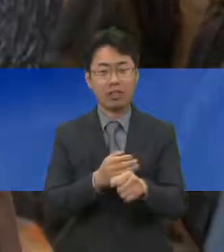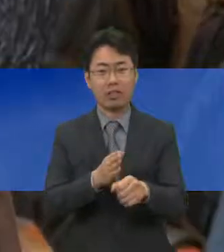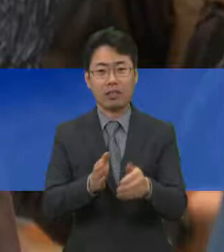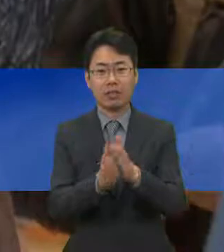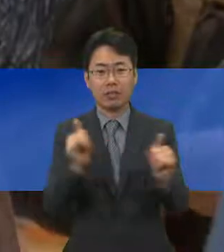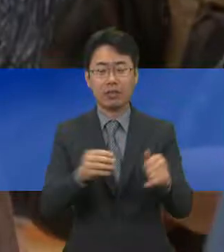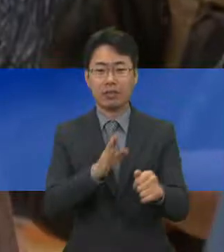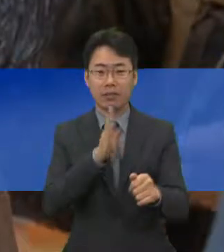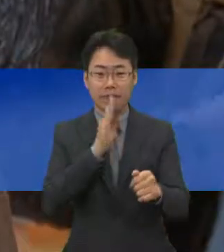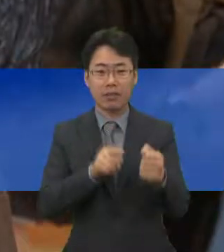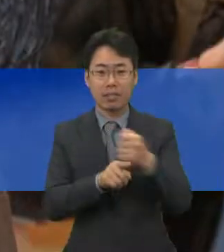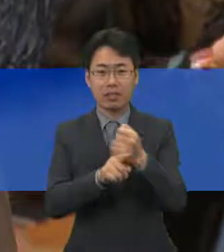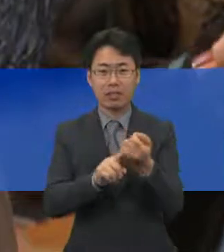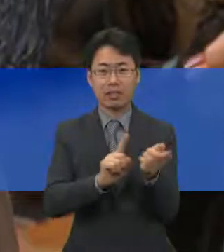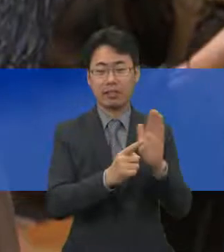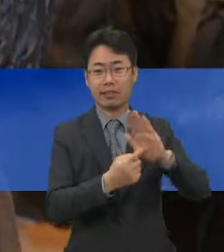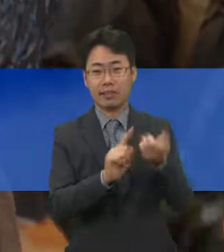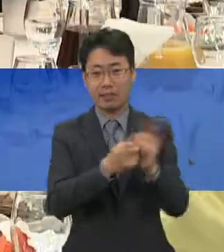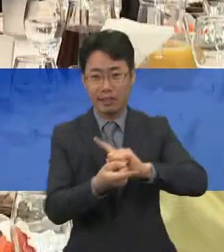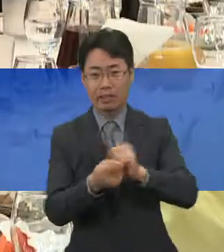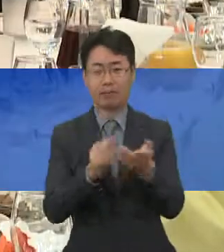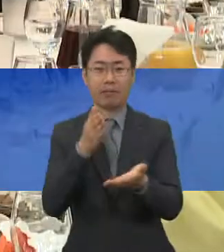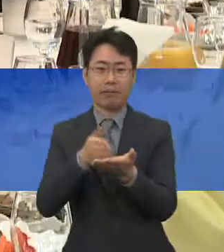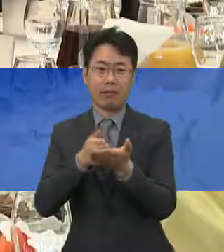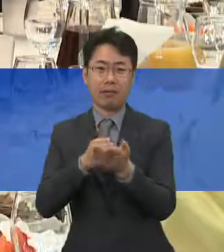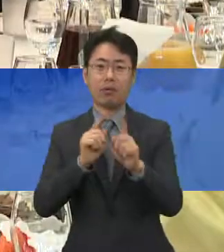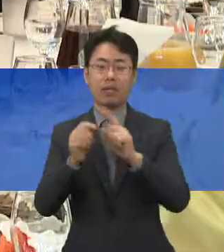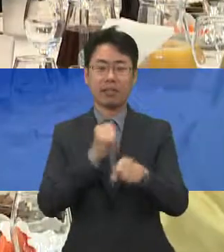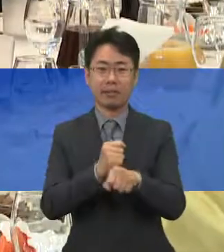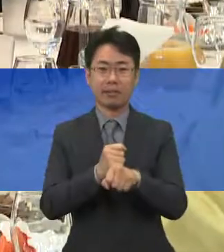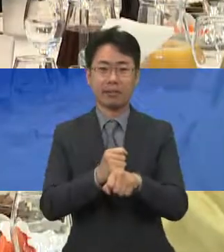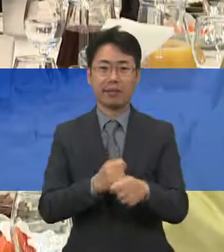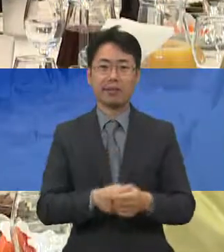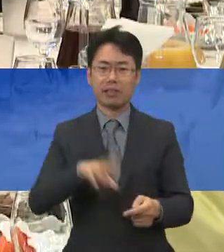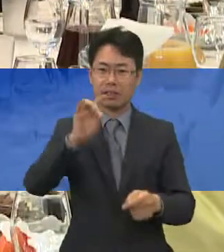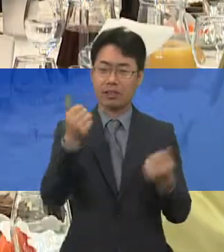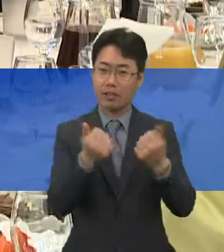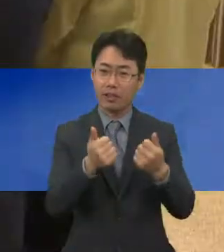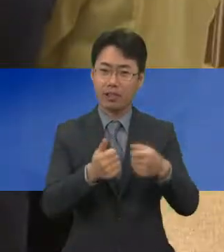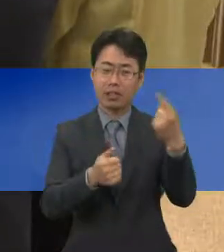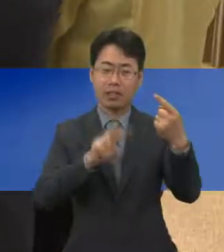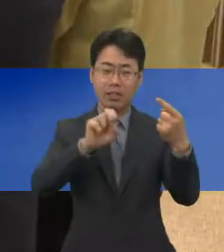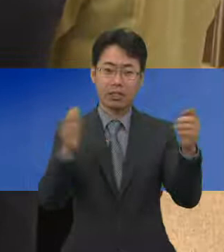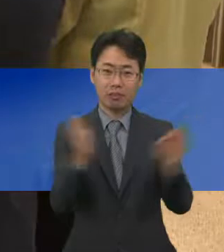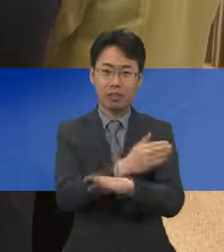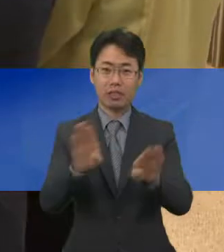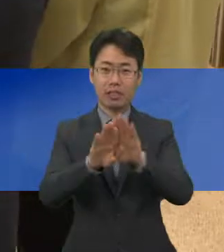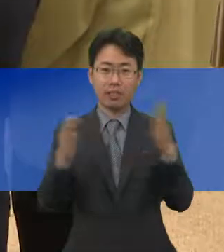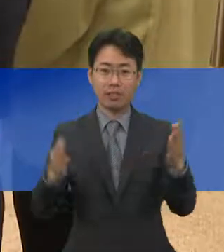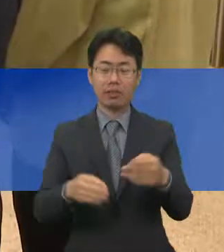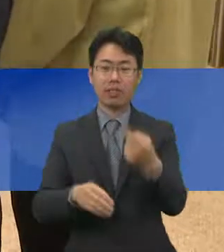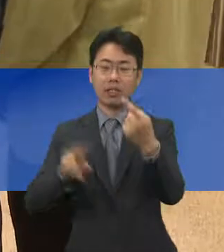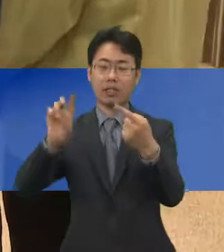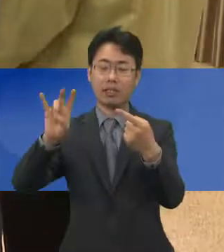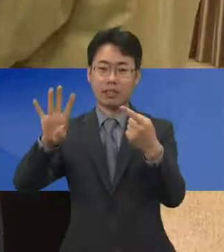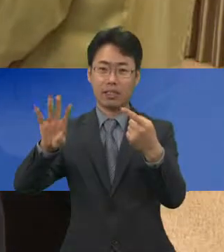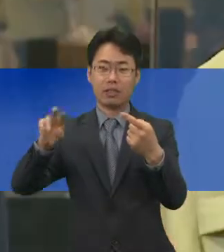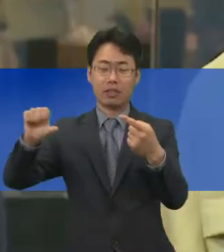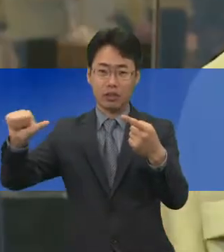시민의 참뜻을 대변해 나가겠다고 말했습니다. 한편 2018년 첫 회기는 1월 22일부터